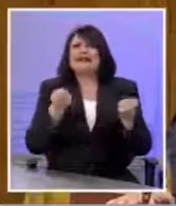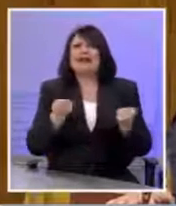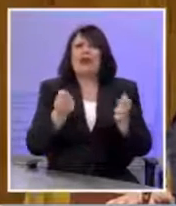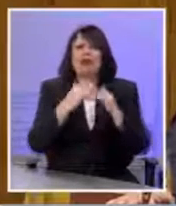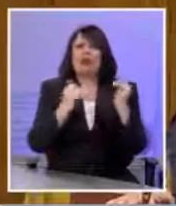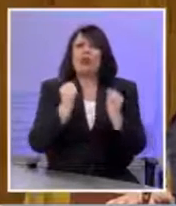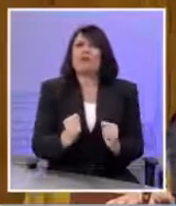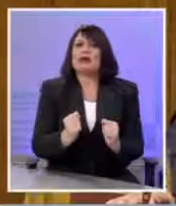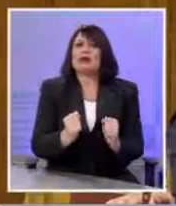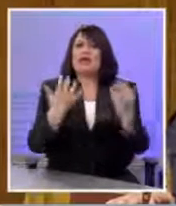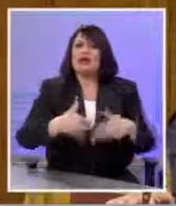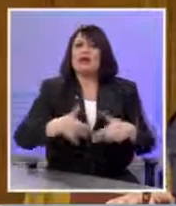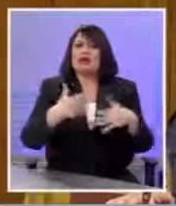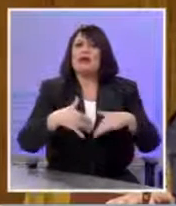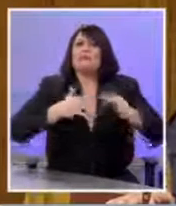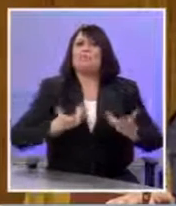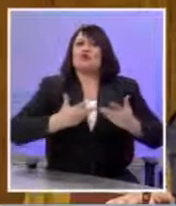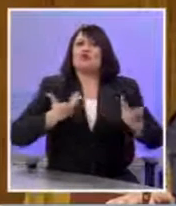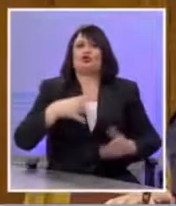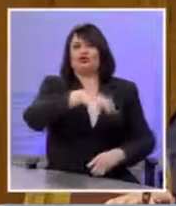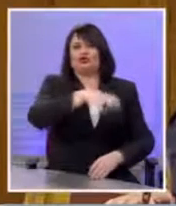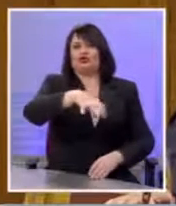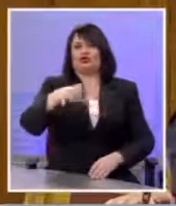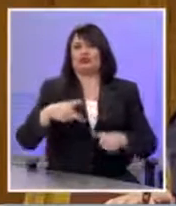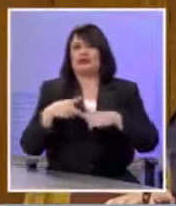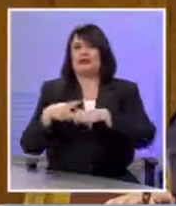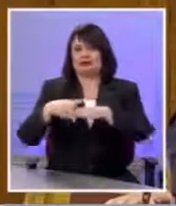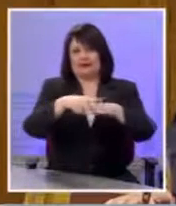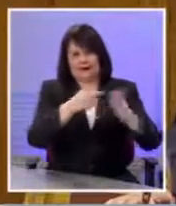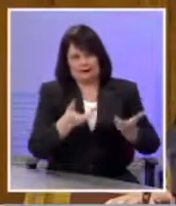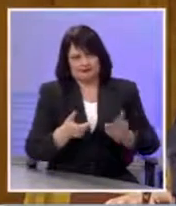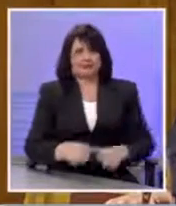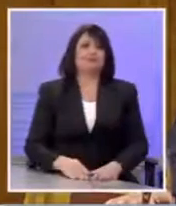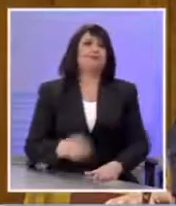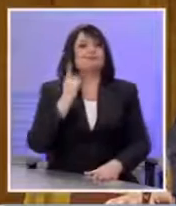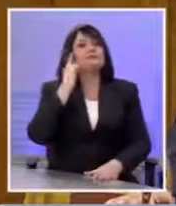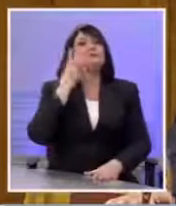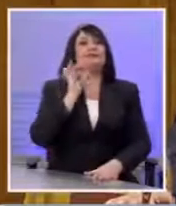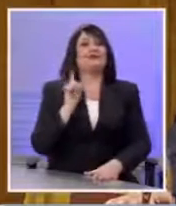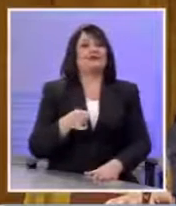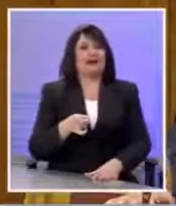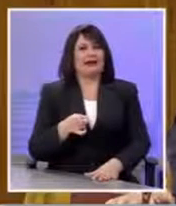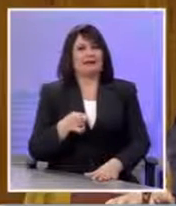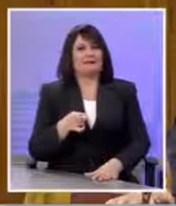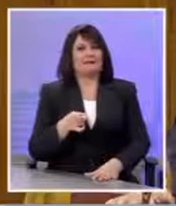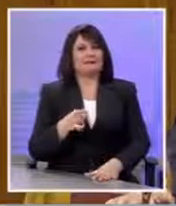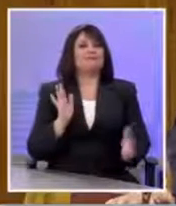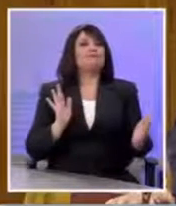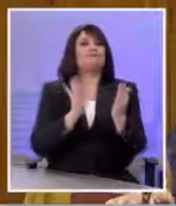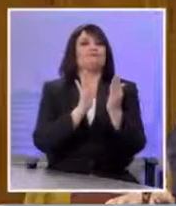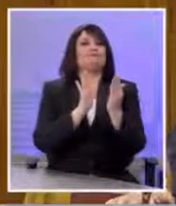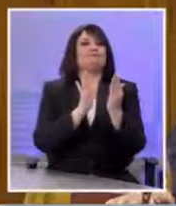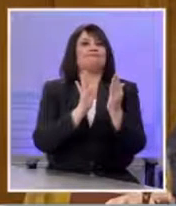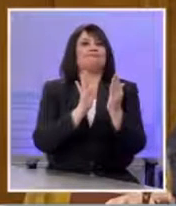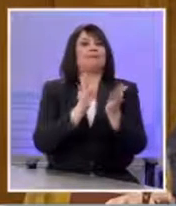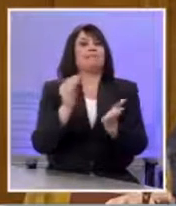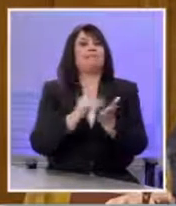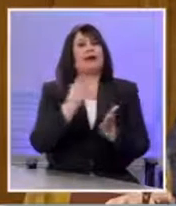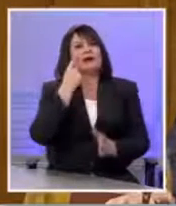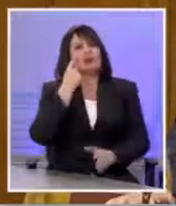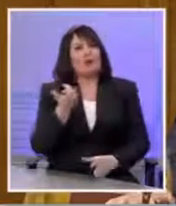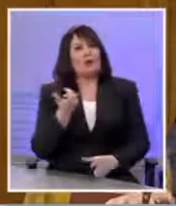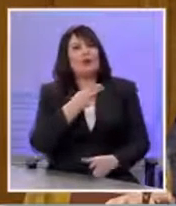των λειτουργιών της κάθε τράπεζας. Με την ευκαιρία αυτή θα αντιμετωπιστεί, θα επανεξεταστεί